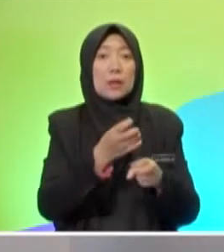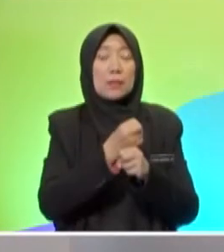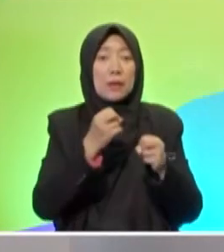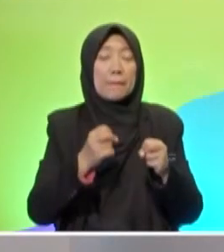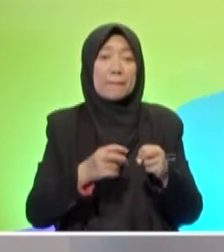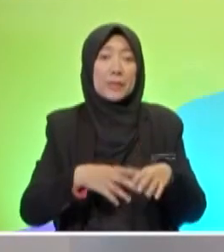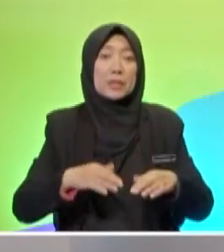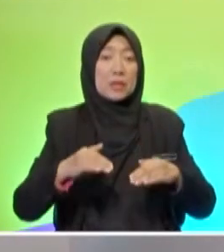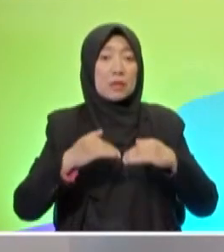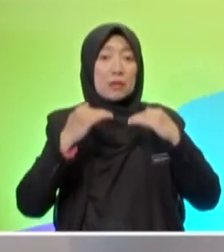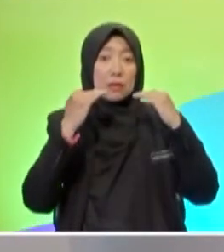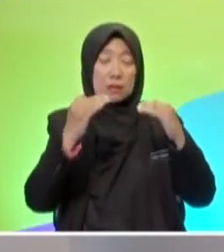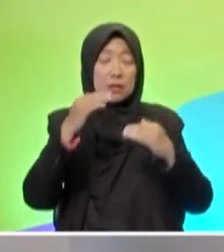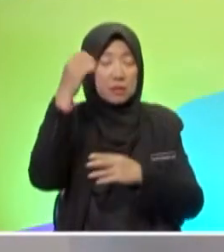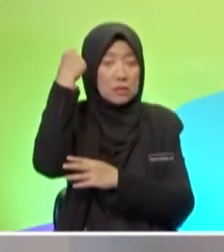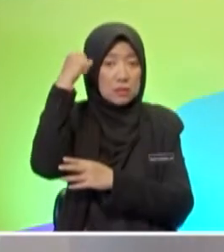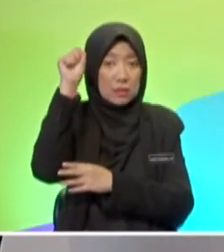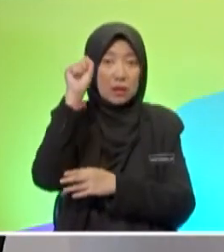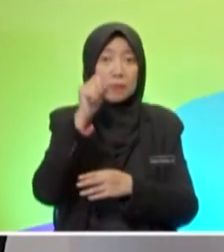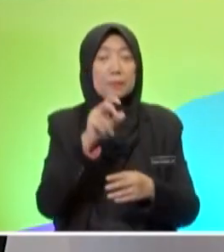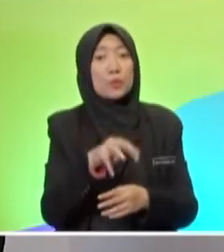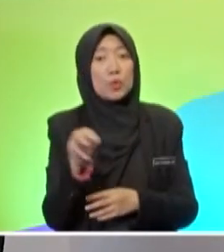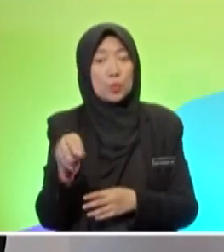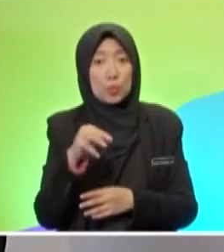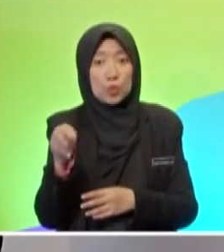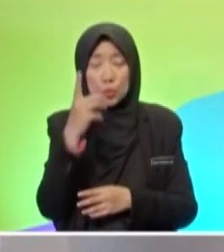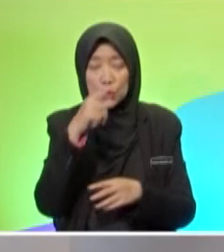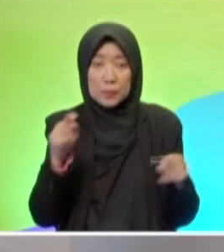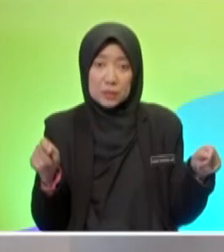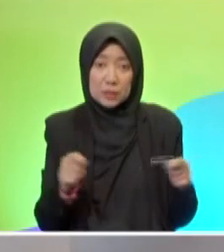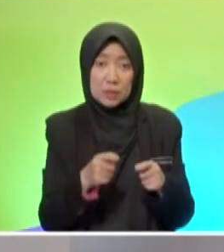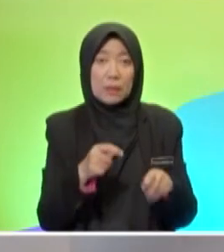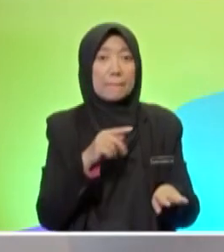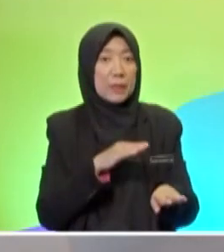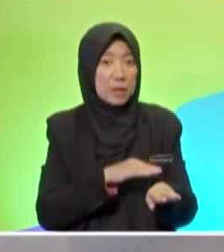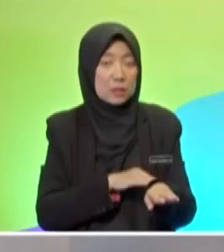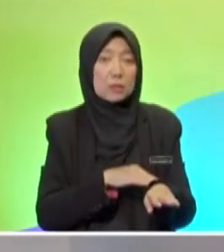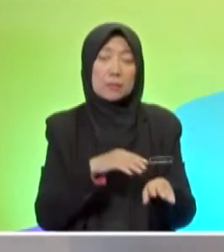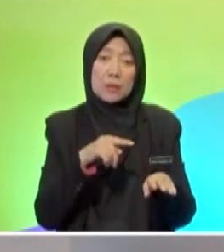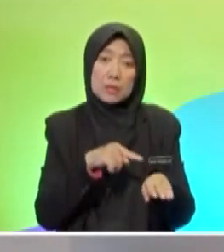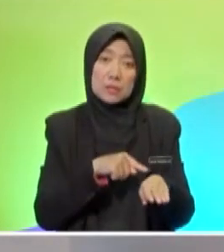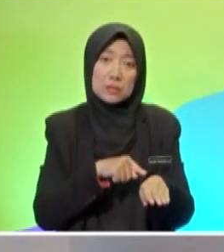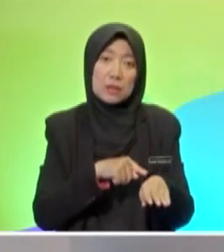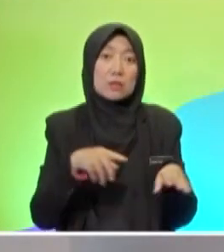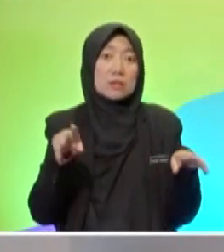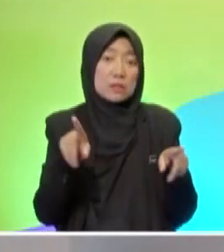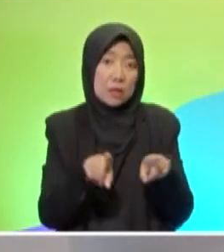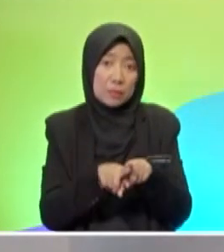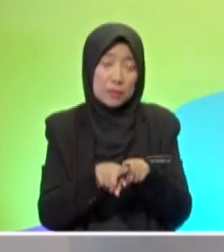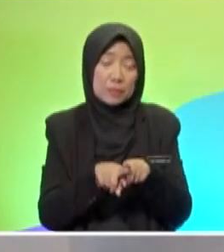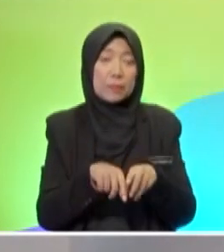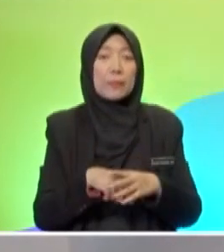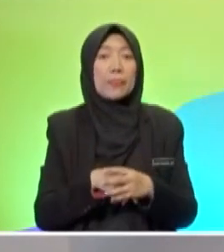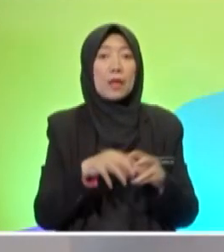kesedaran anak-anak Bagaimana cara Megapro betina pada masa yang sama masyarakatnya Made streaming perlu tahu